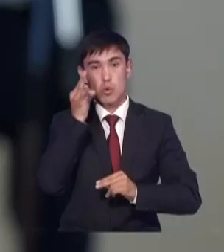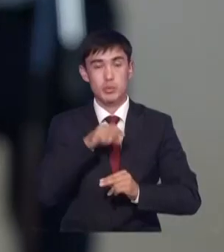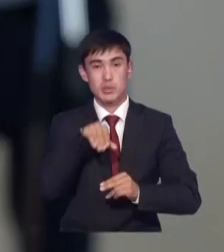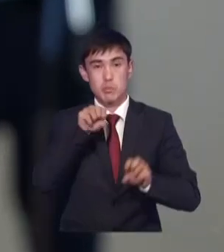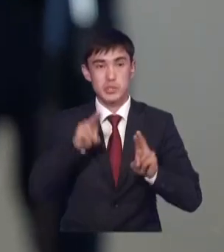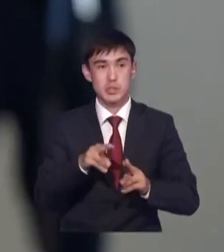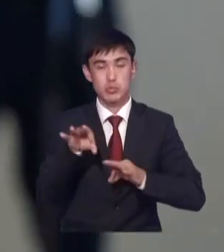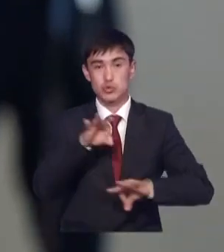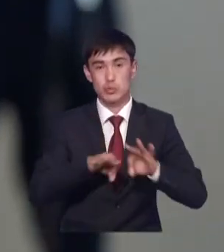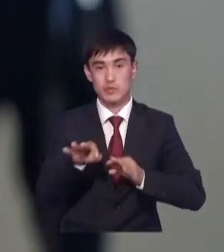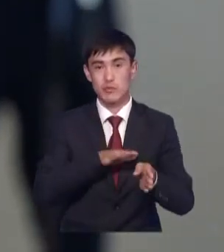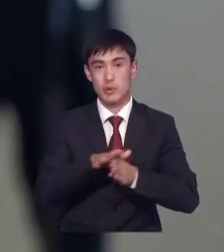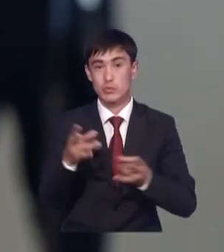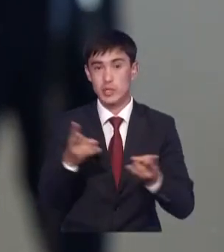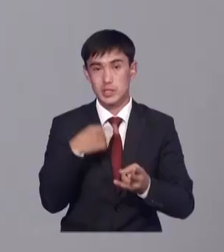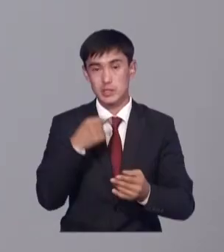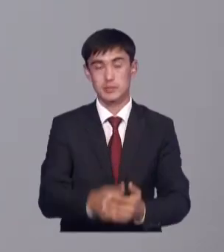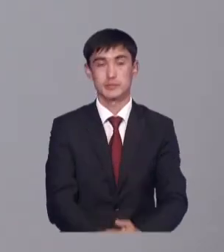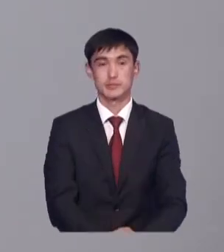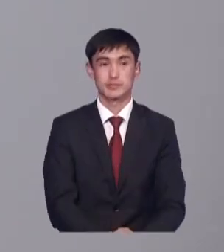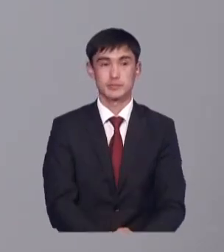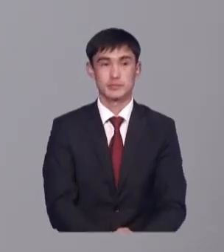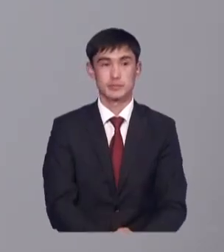бұл жобаны жүзеге асыру керек, дейді.